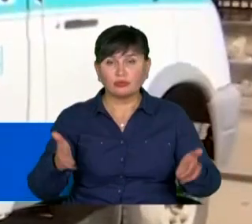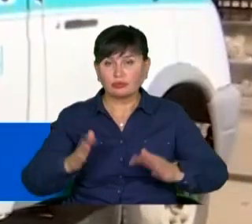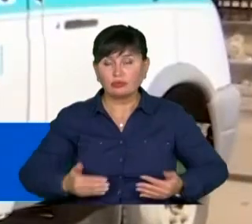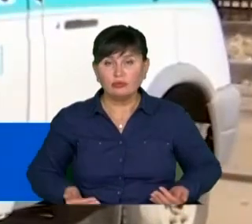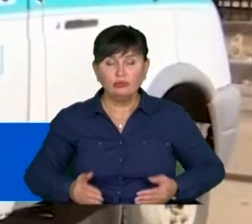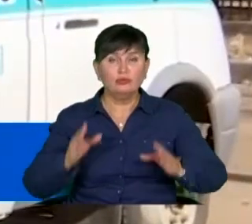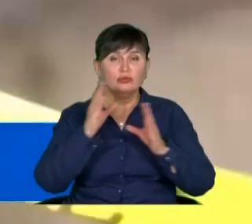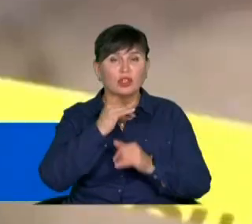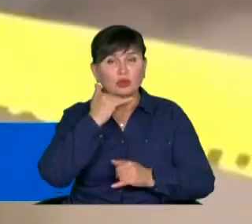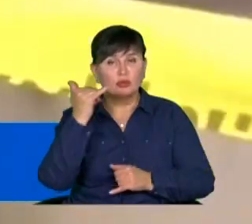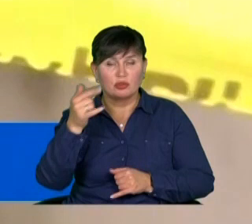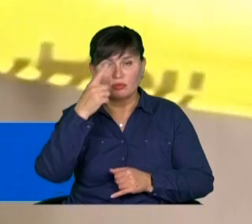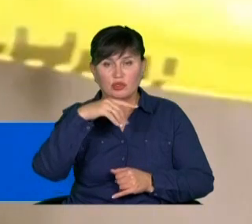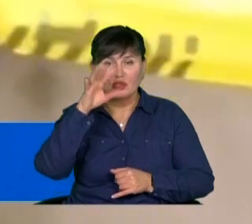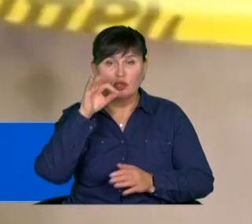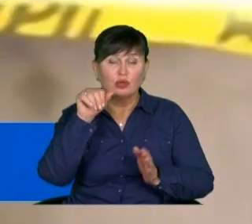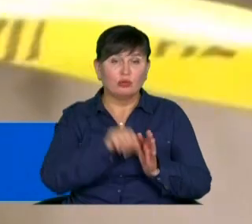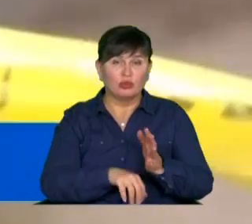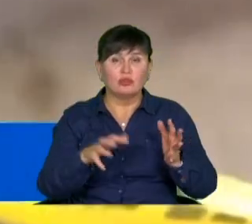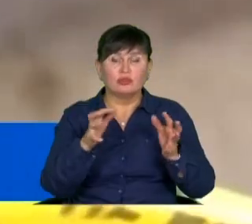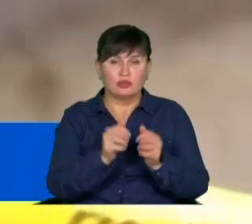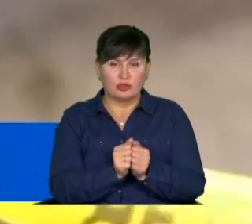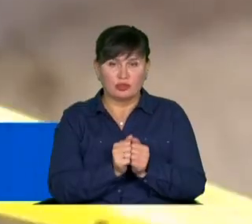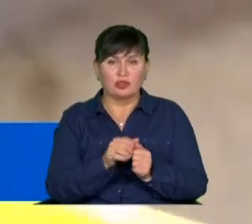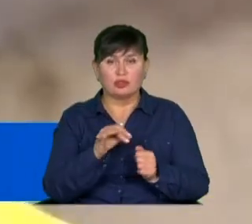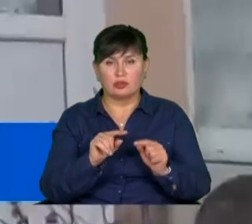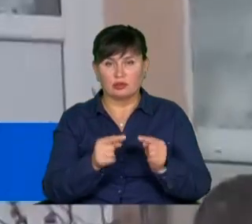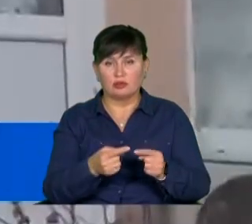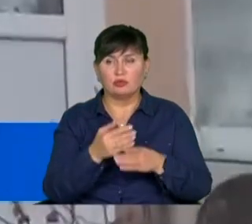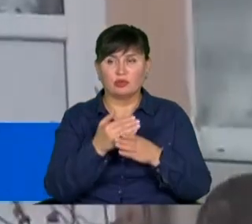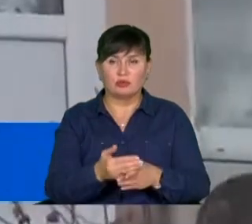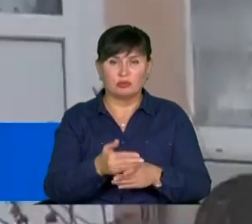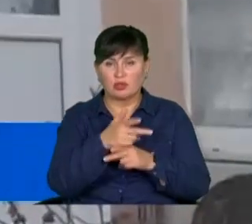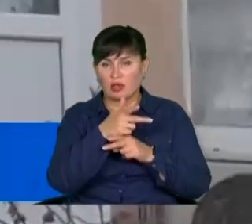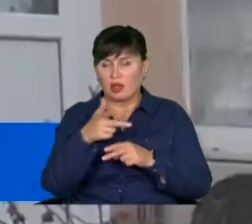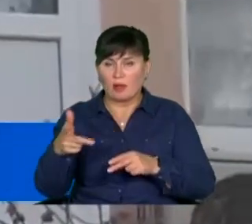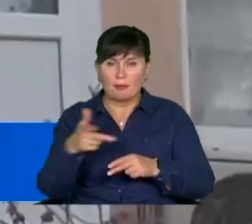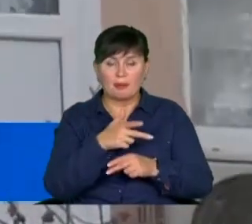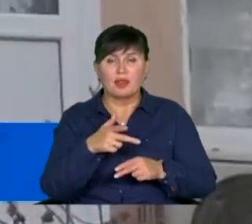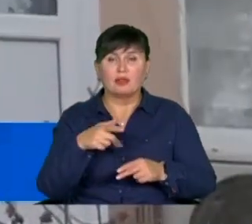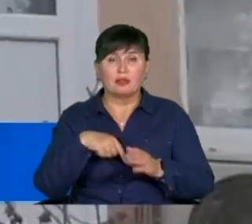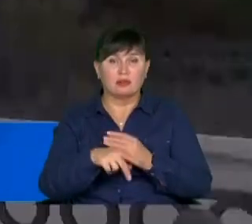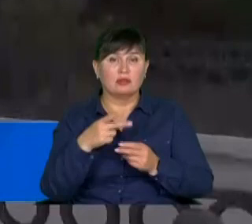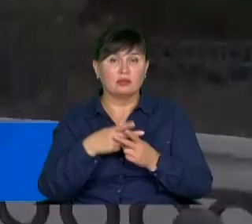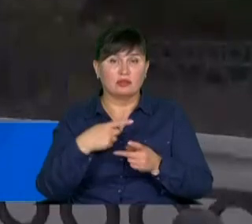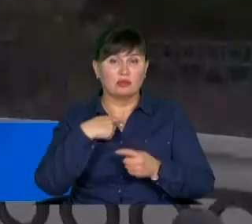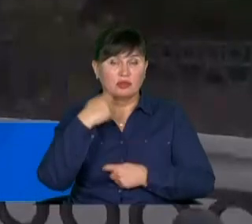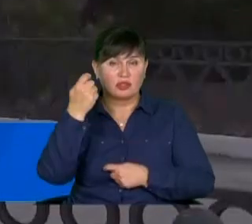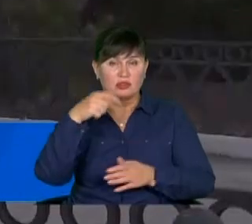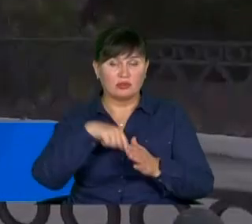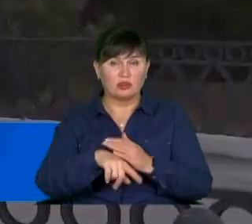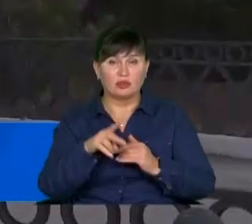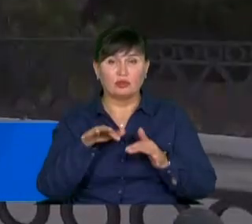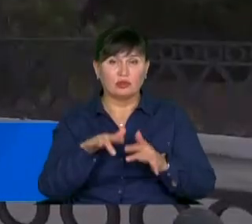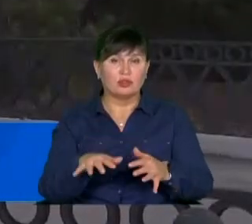и успела позвонить в полицию. Убийцу удалось вычислить и задержать при помощи камер наблюдения. В СИЗО он повесился прямо в камере, но